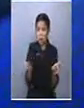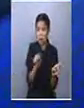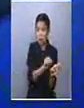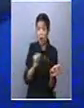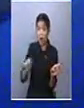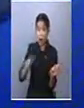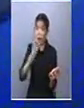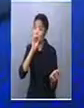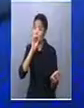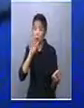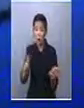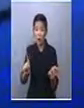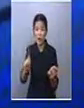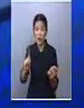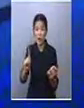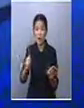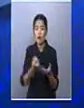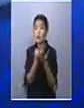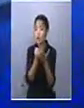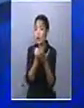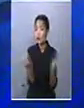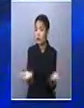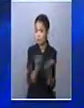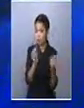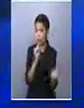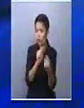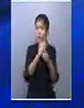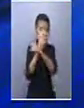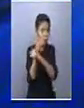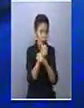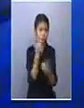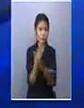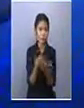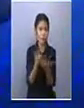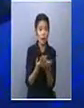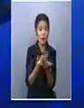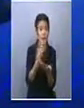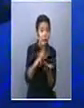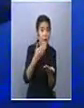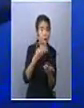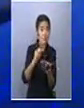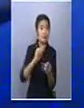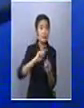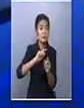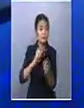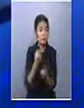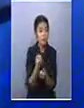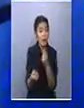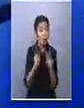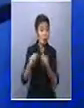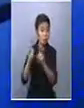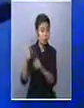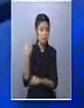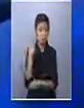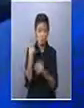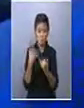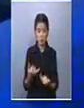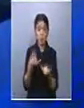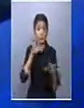ยืนยันว่ายังคงสนับสนุนมาตรการรัดเข็มขัดดังนั้นค่ะประเด็นดังกล่าวนั้นจึงต้องจับตามองนะคะว่าในช่ว